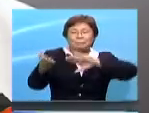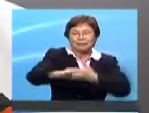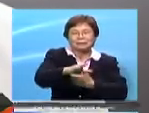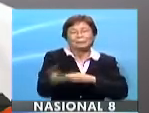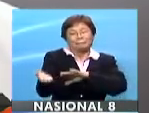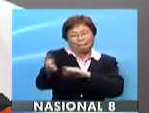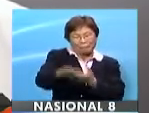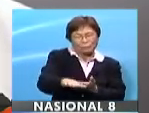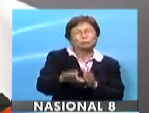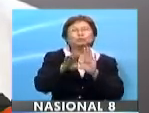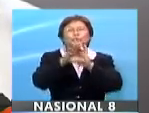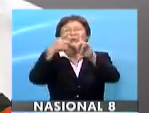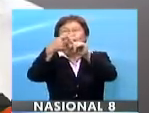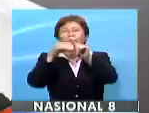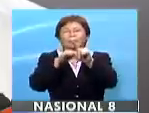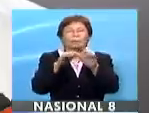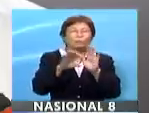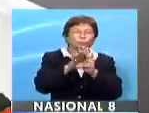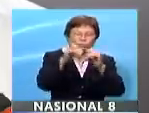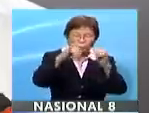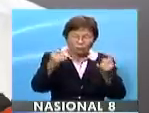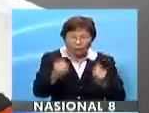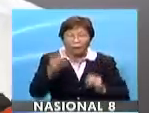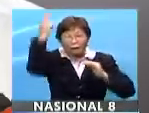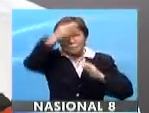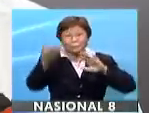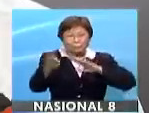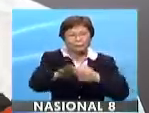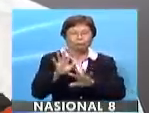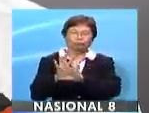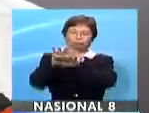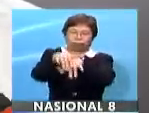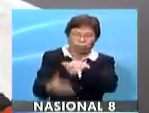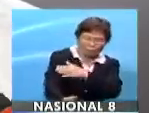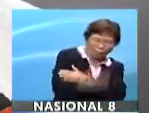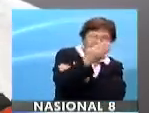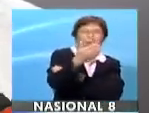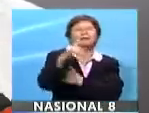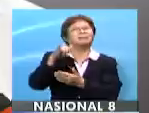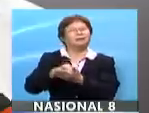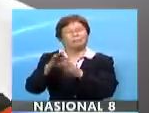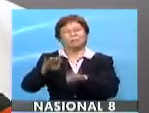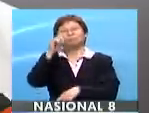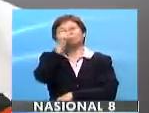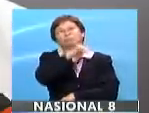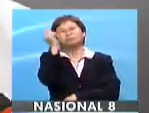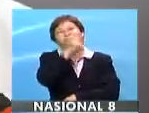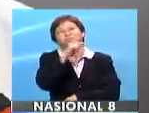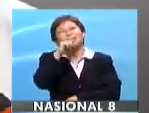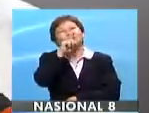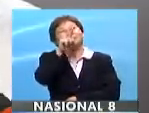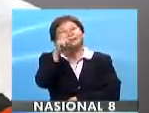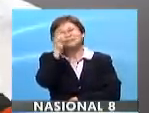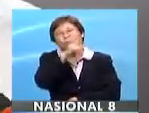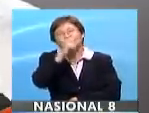terbunuh kononnya daripada dalam kejadian rempuhan pada pagi ini. Sebenarnya berita itu tidak benar. Apa yang boleh